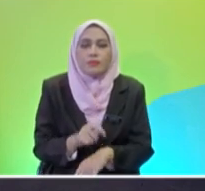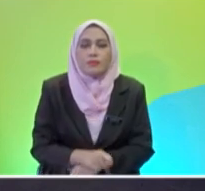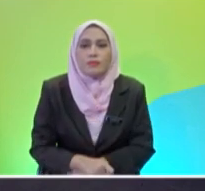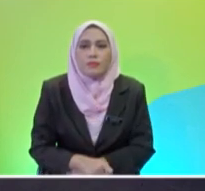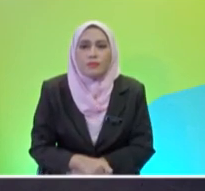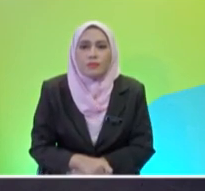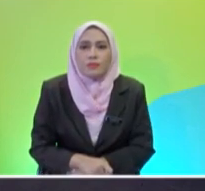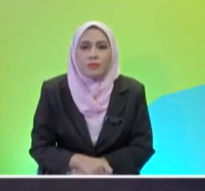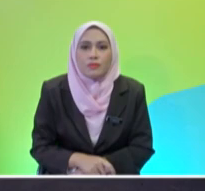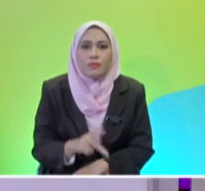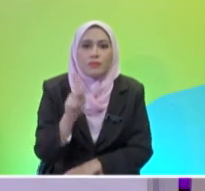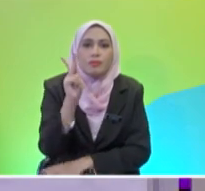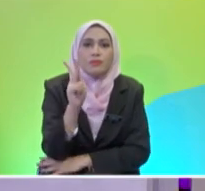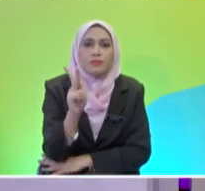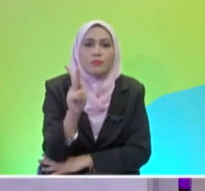betul.